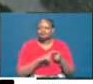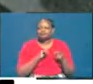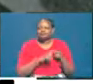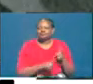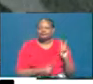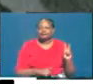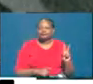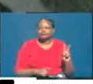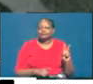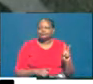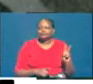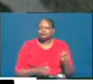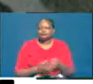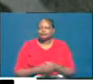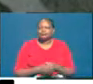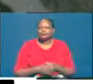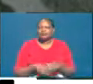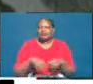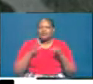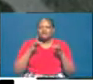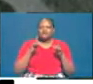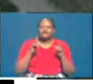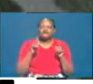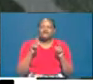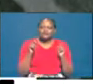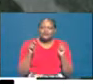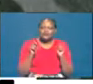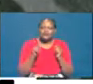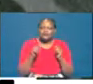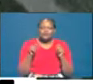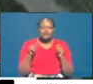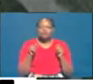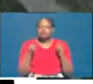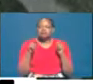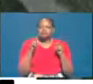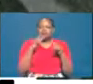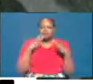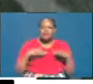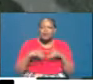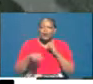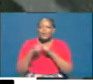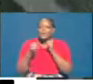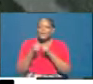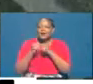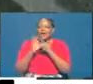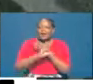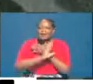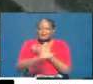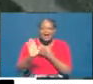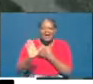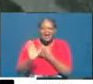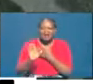Mfunje nchi mwenye nchi. Mgeni msompine. Nasikia?